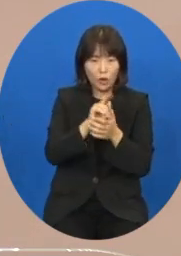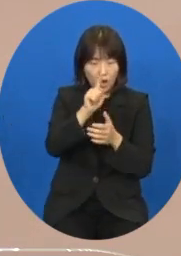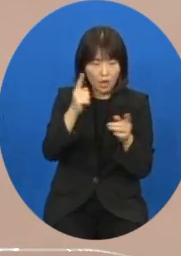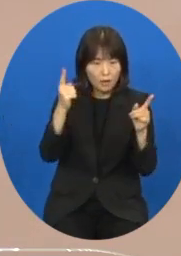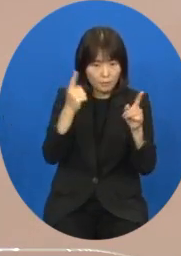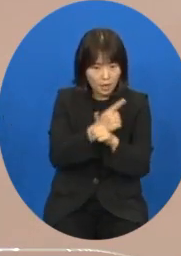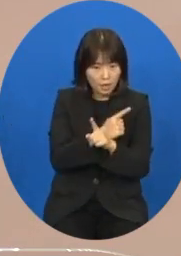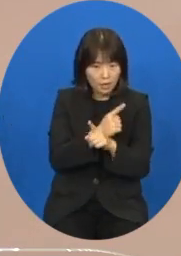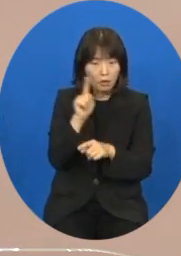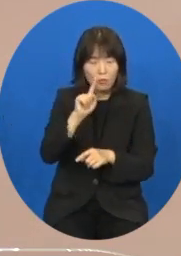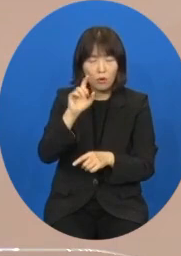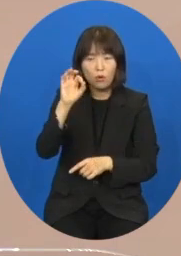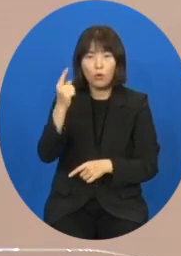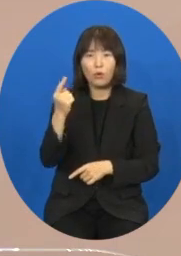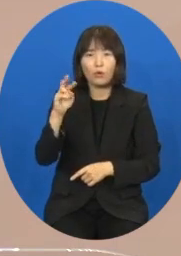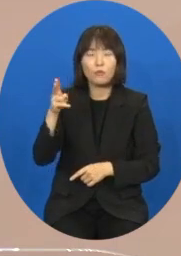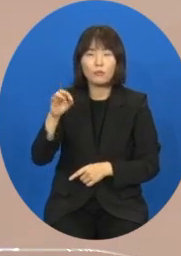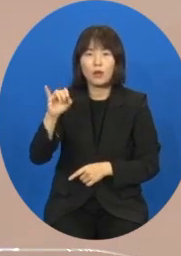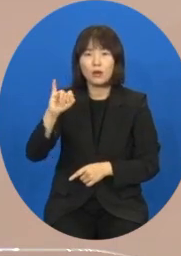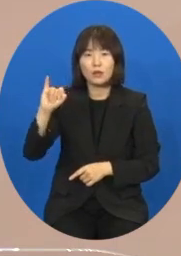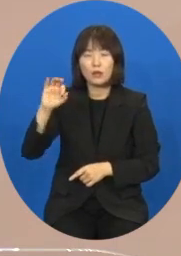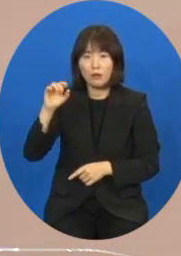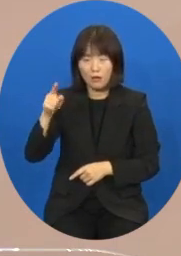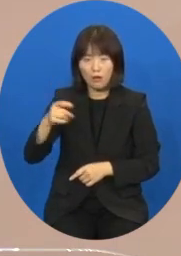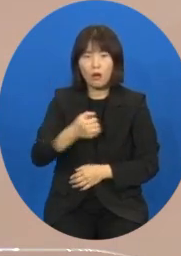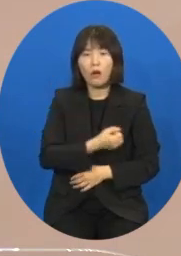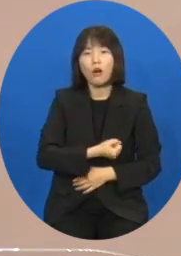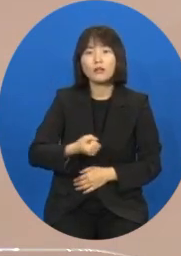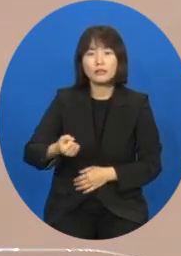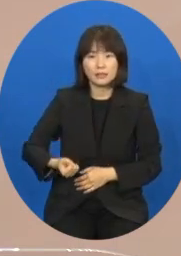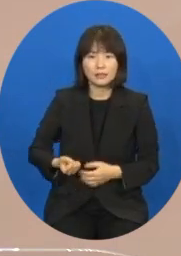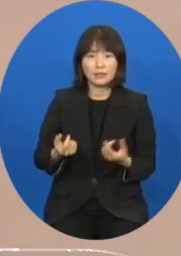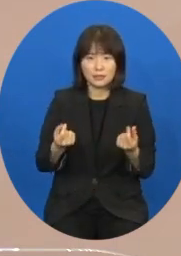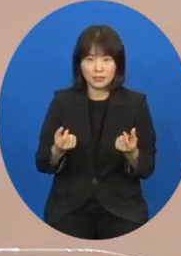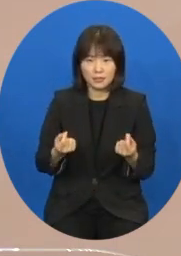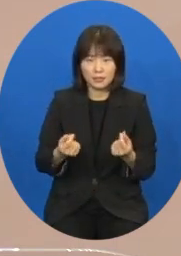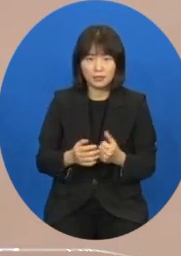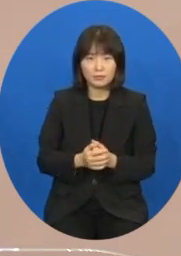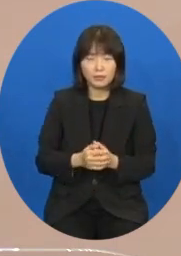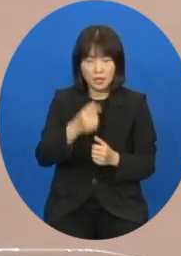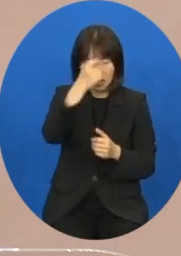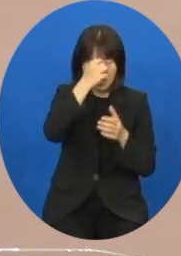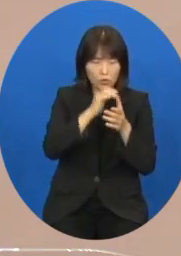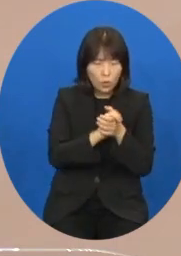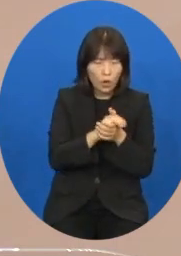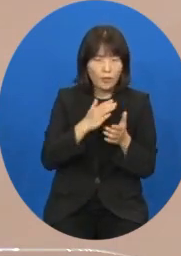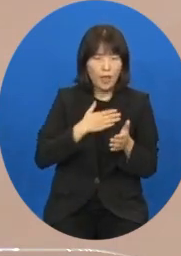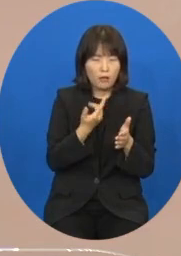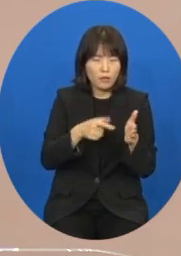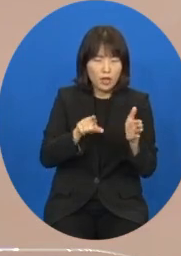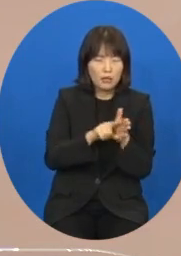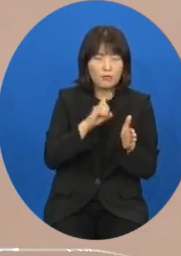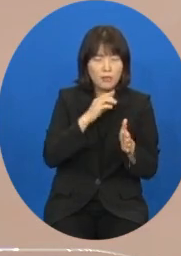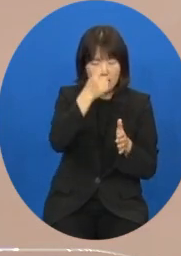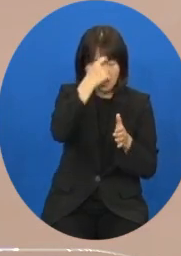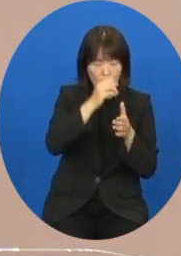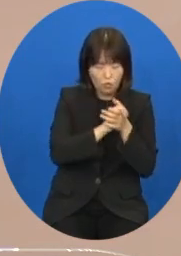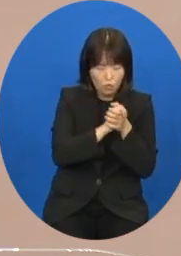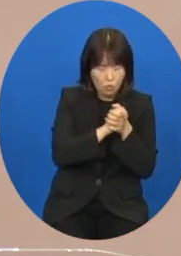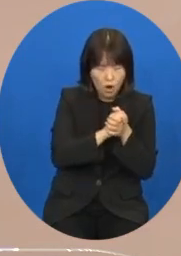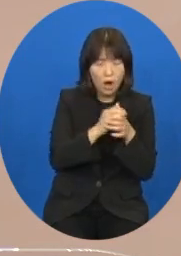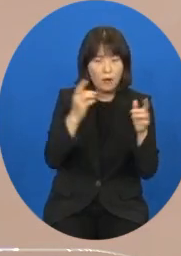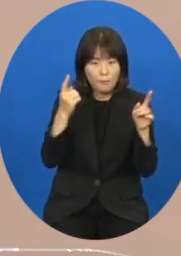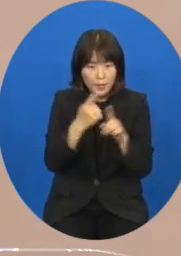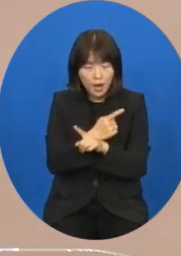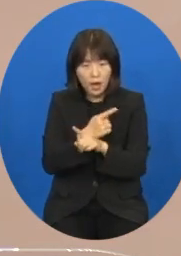오병이어의 헌신이더라. 기도 하나, 나 위에 기도하던 걸 주님이 기뻐하는 일을 이루소서. 이렇게